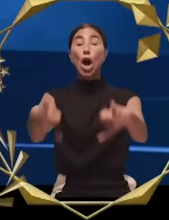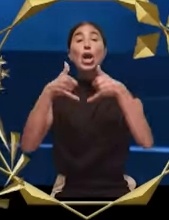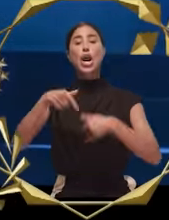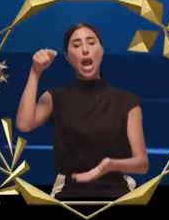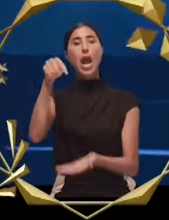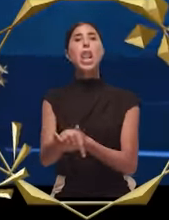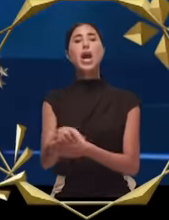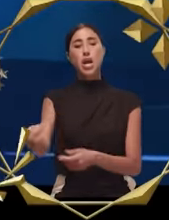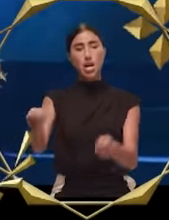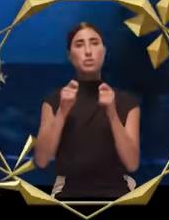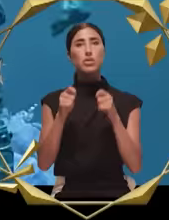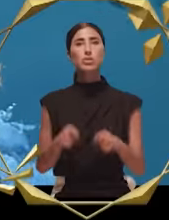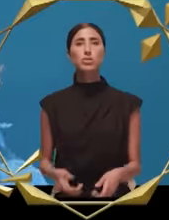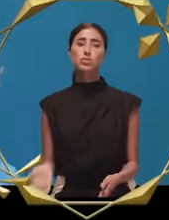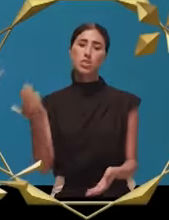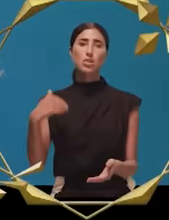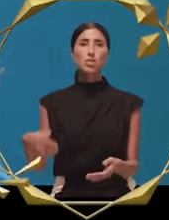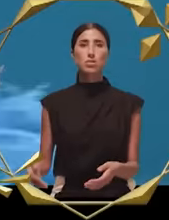هيا لنقفز في